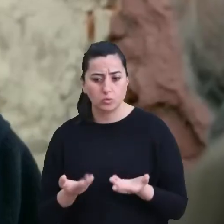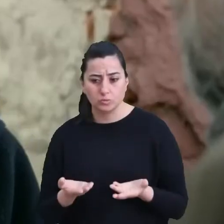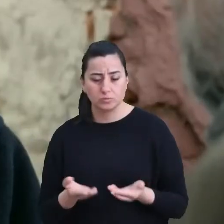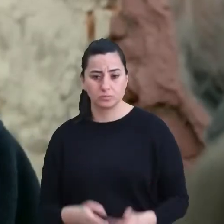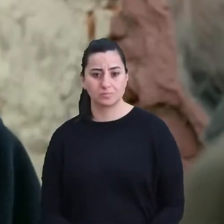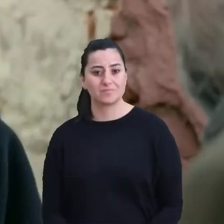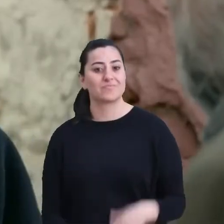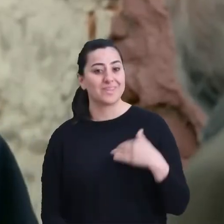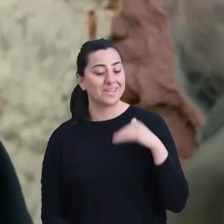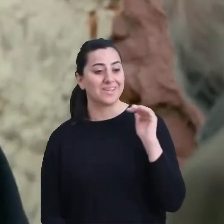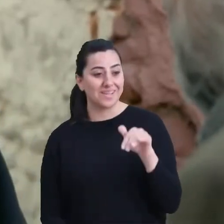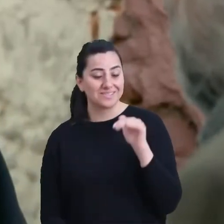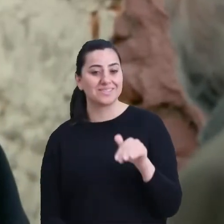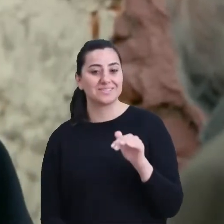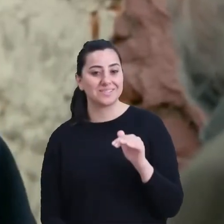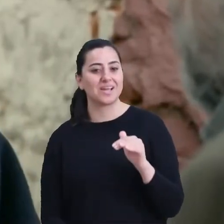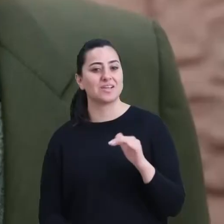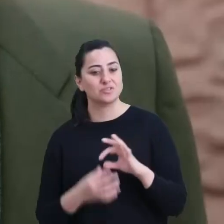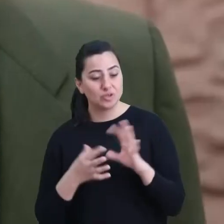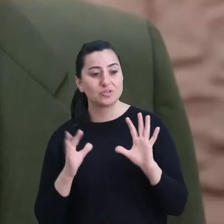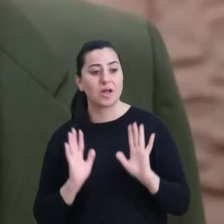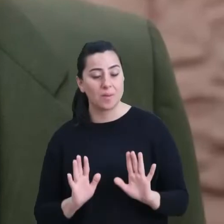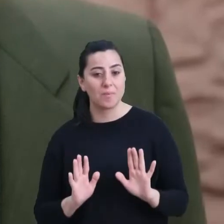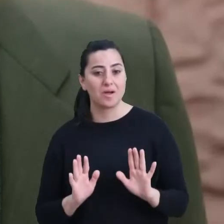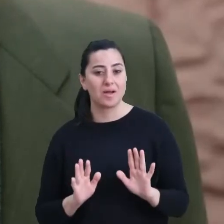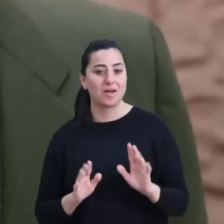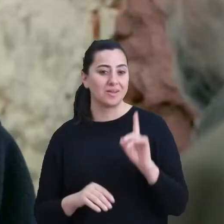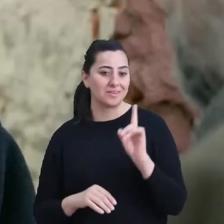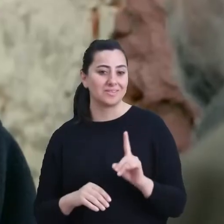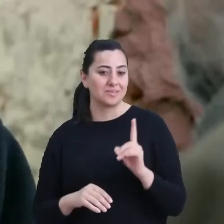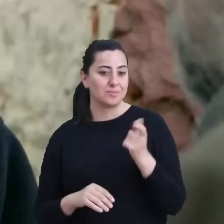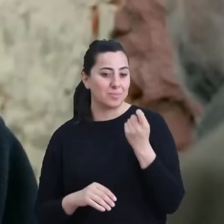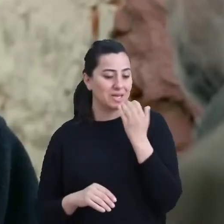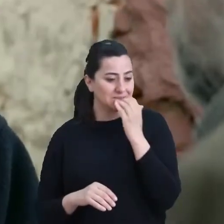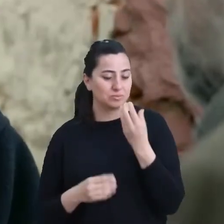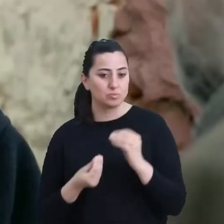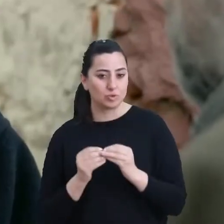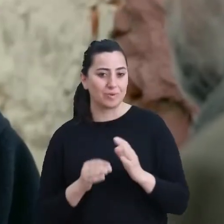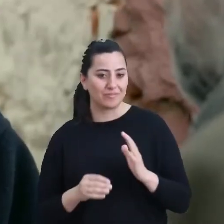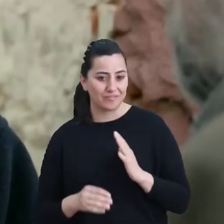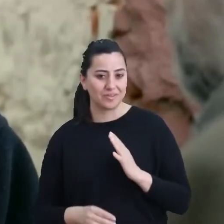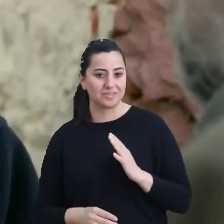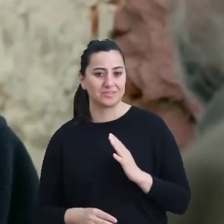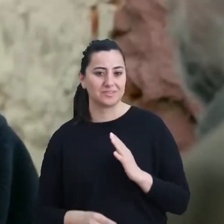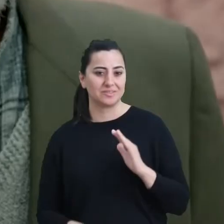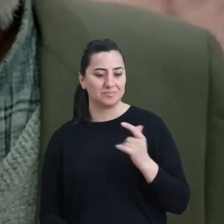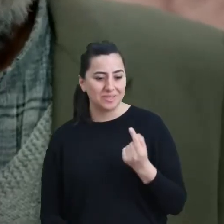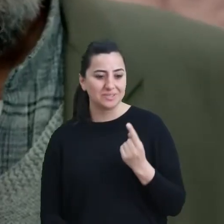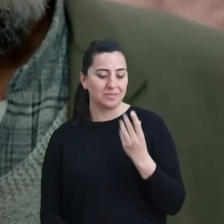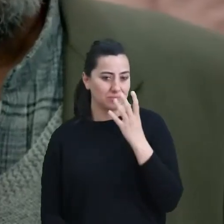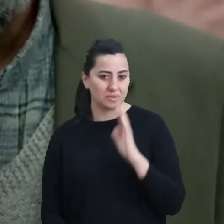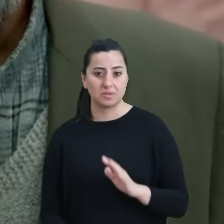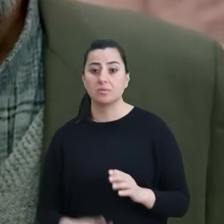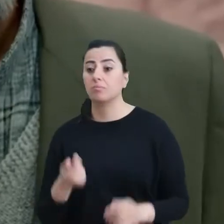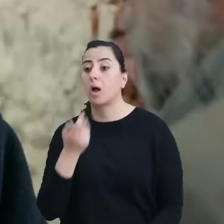böyle? Geleceğiz Rafet emmi, halledeceğiz de. Hence bizim maddi durumlarda acık sıkıntılı havada acık. Ne